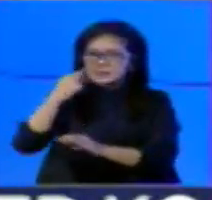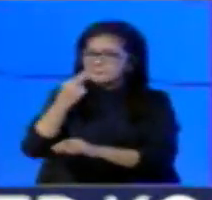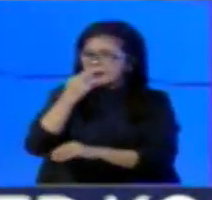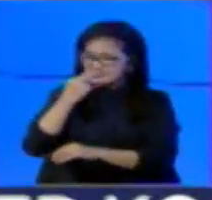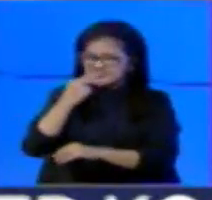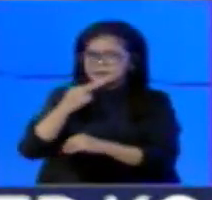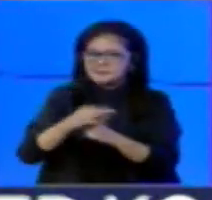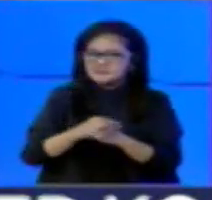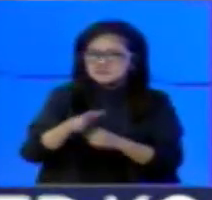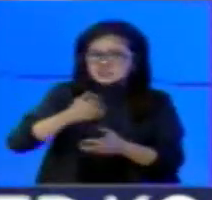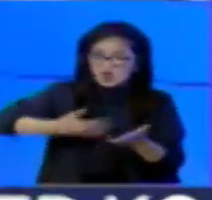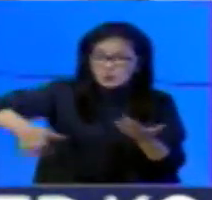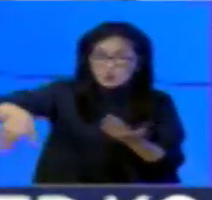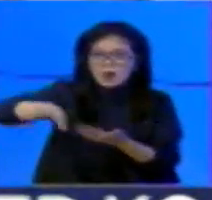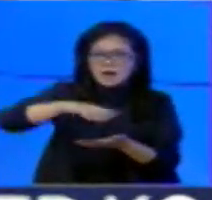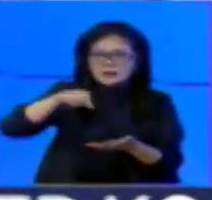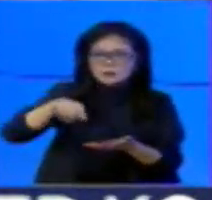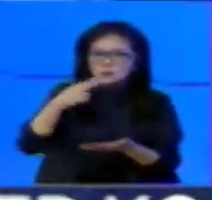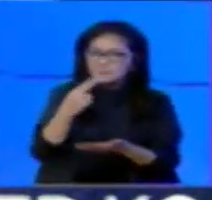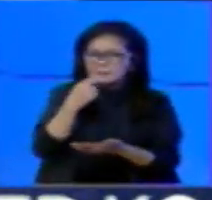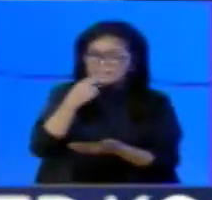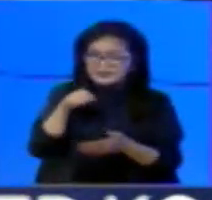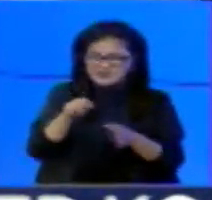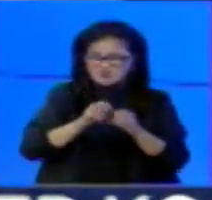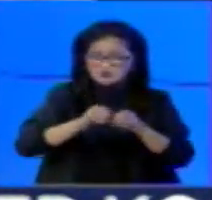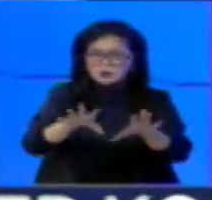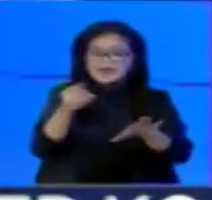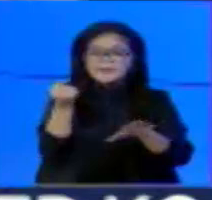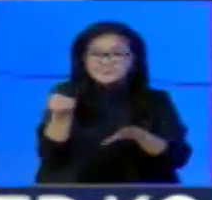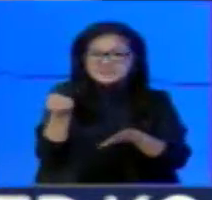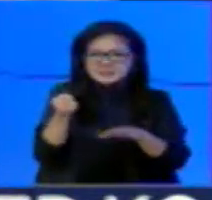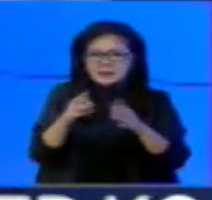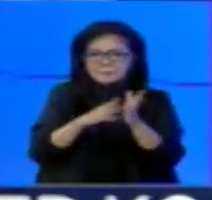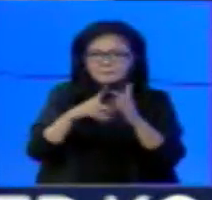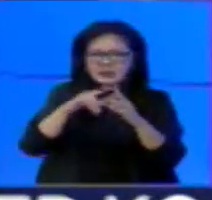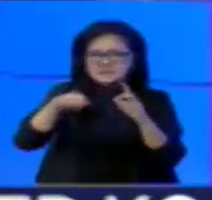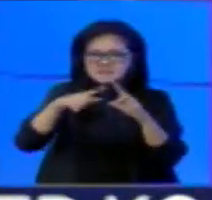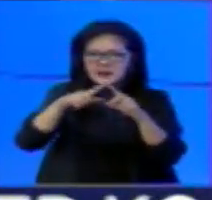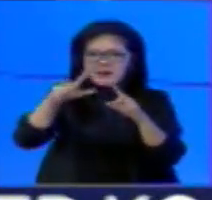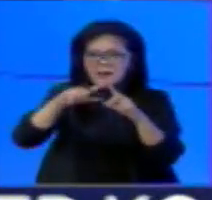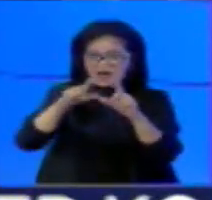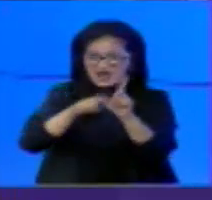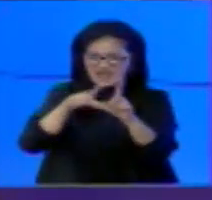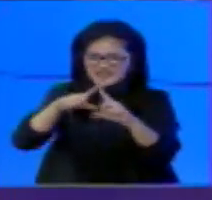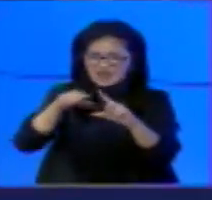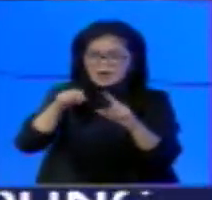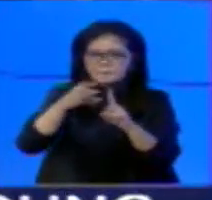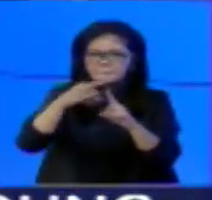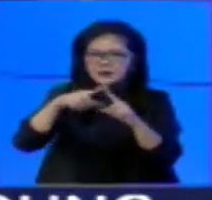Bandung. Daging juga diedarkan ke sejumlah pasar di wilayah Majalaya, Banjaran, dan Balai Endah. Saudara A